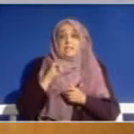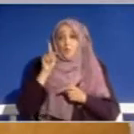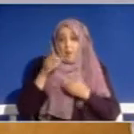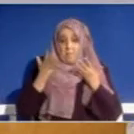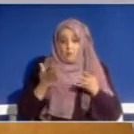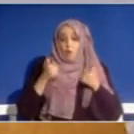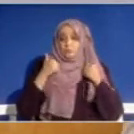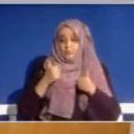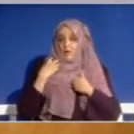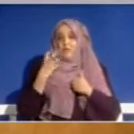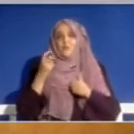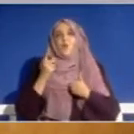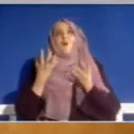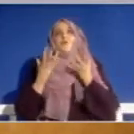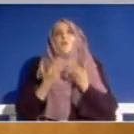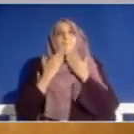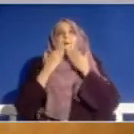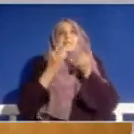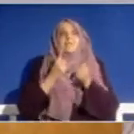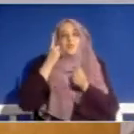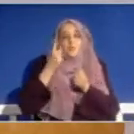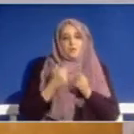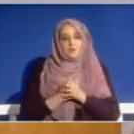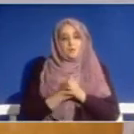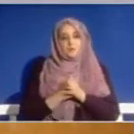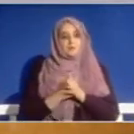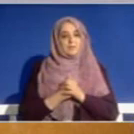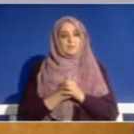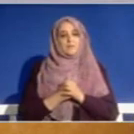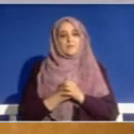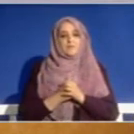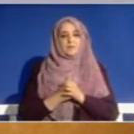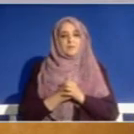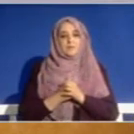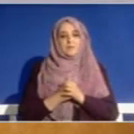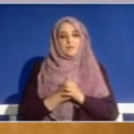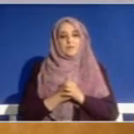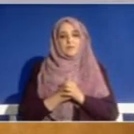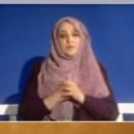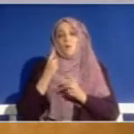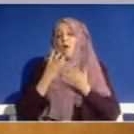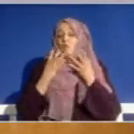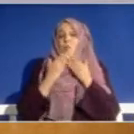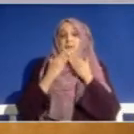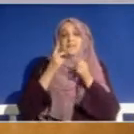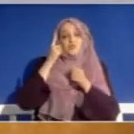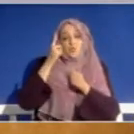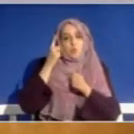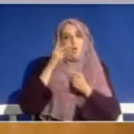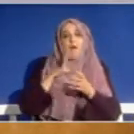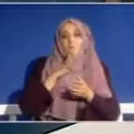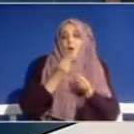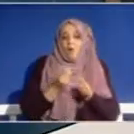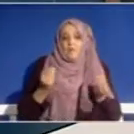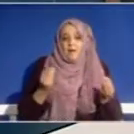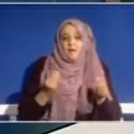وبغيت تشكري ربي لأن نعمة الوالد راها هيبة من عند ربي ونعمة من عند ربي حبيتي تشكري هذه النعمة وحبيتي الآن